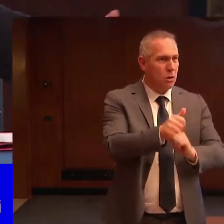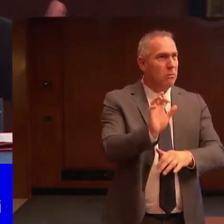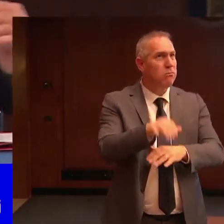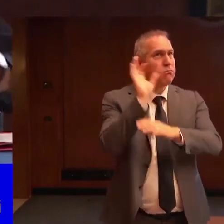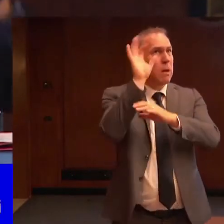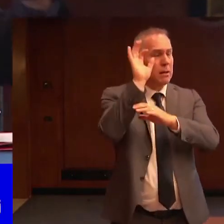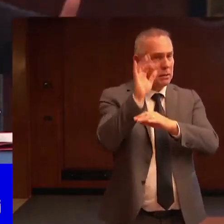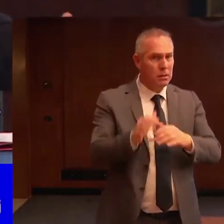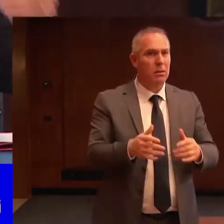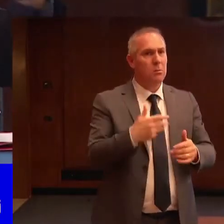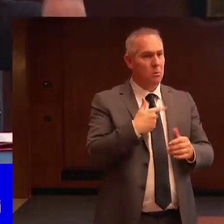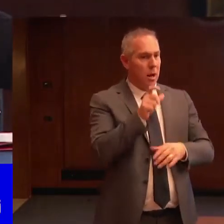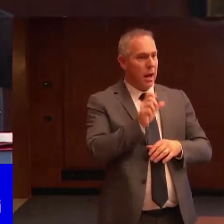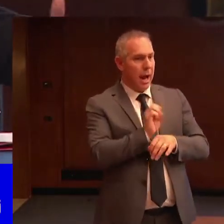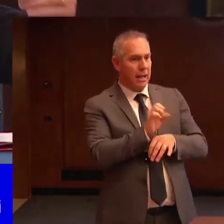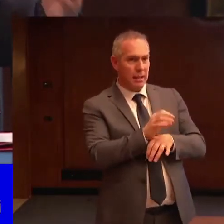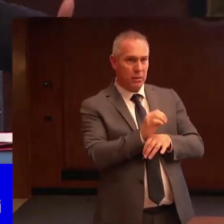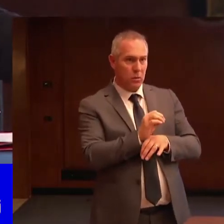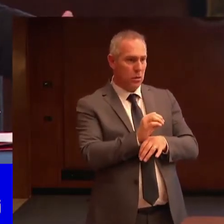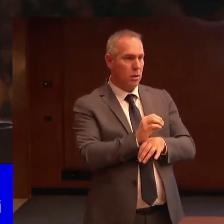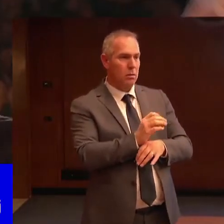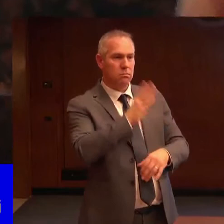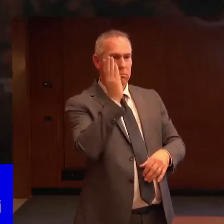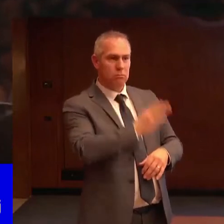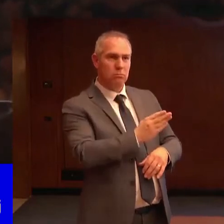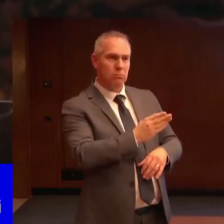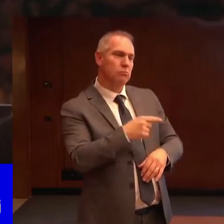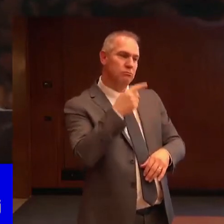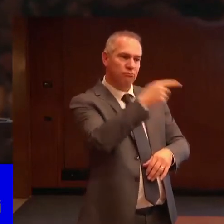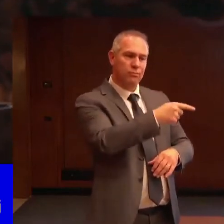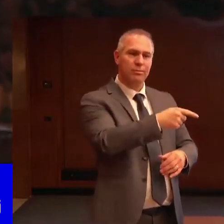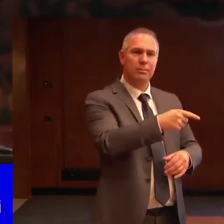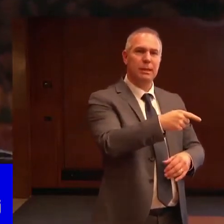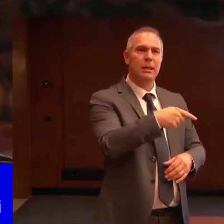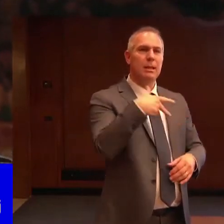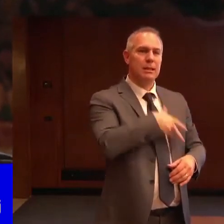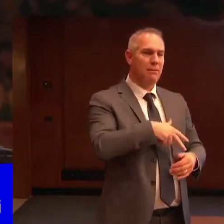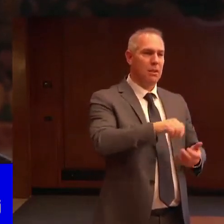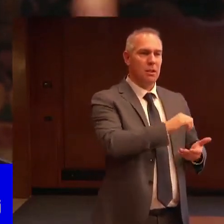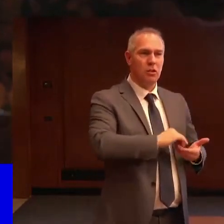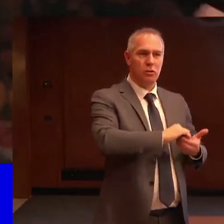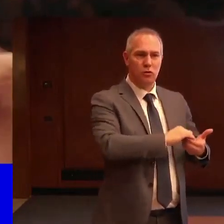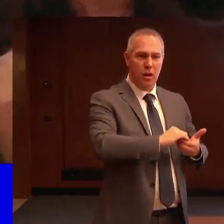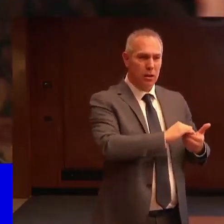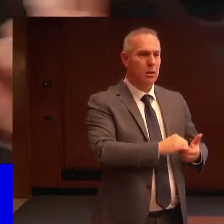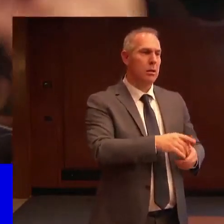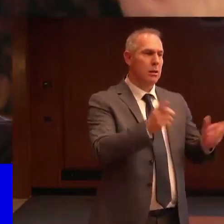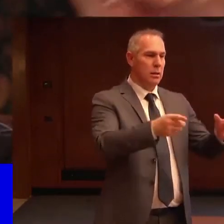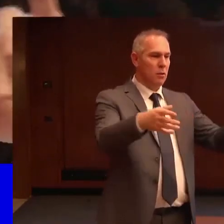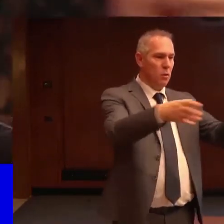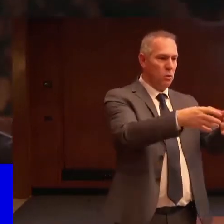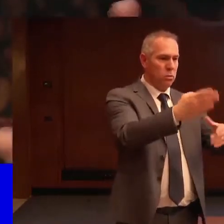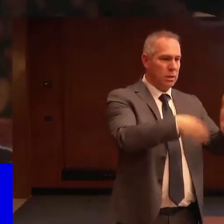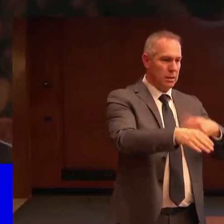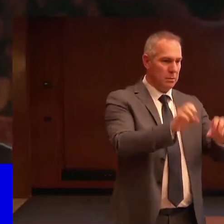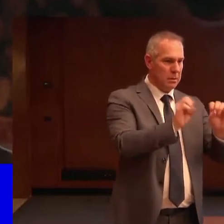dove un allenatore che per punizione viene messo ai servizi sociali deve allenare una squadra di basket di disabili e ci va con